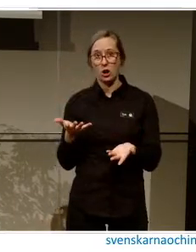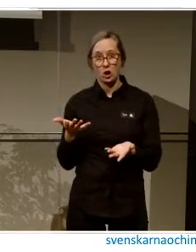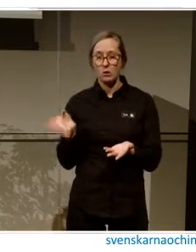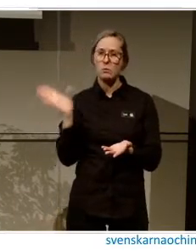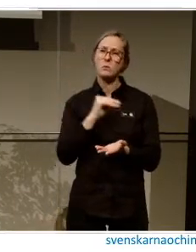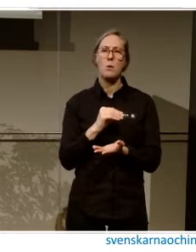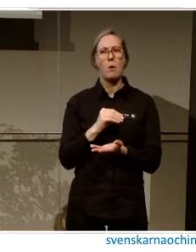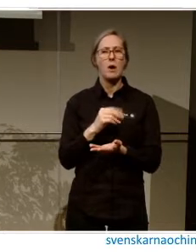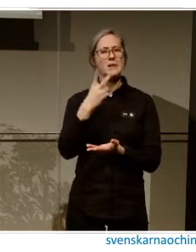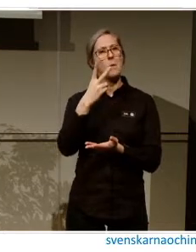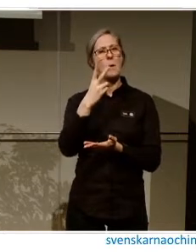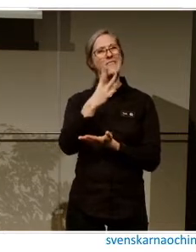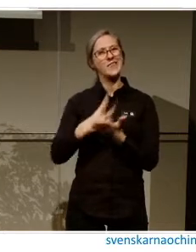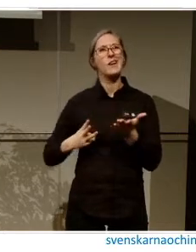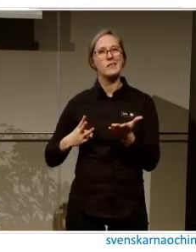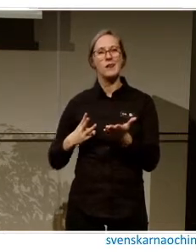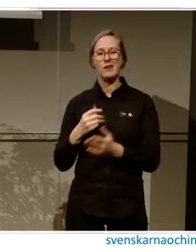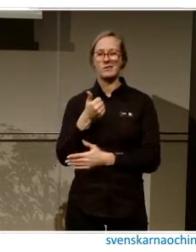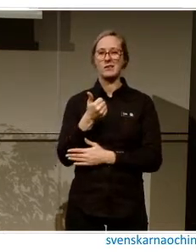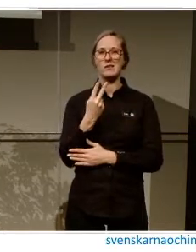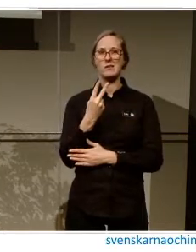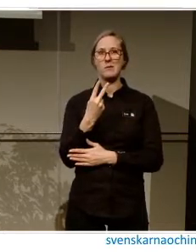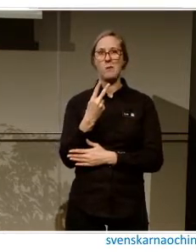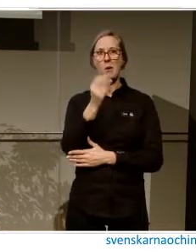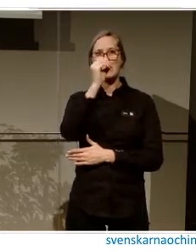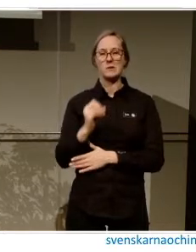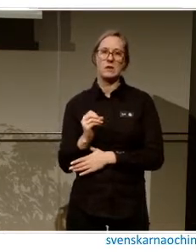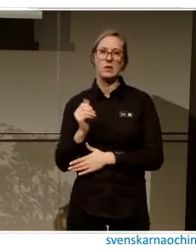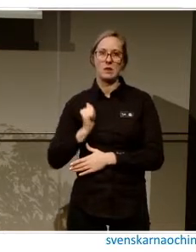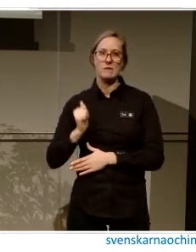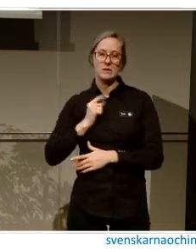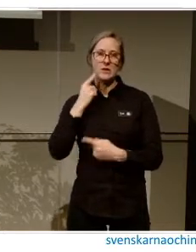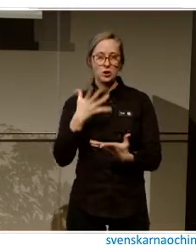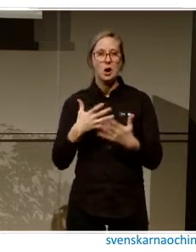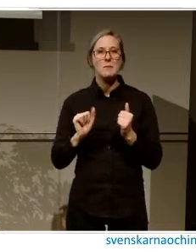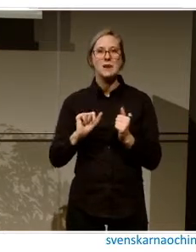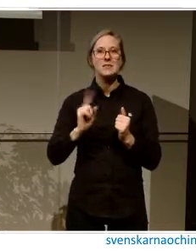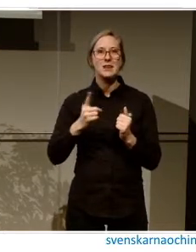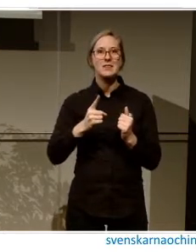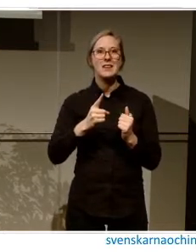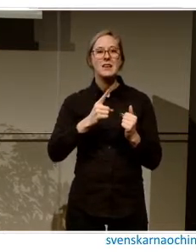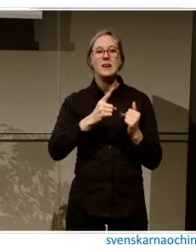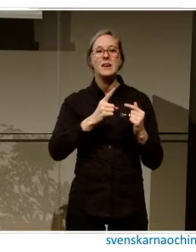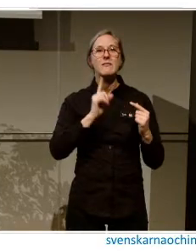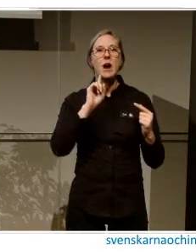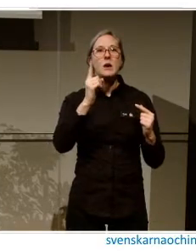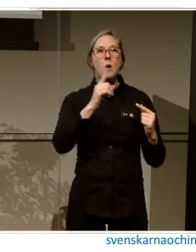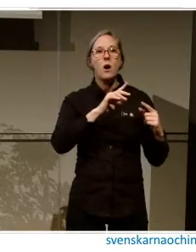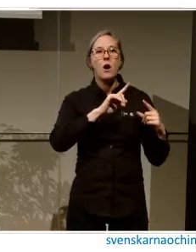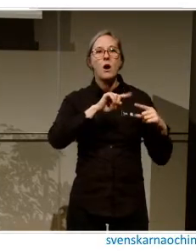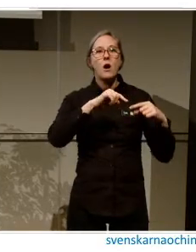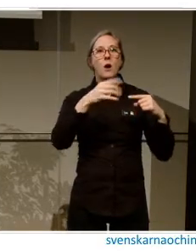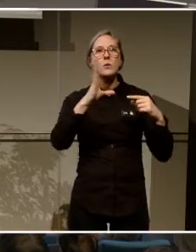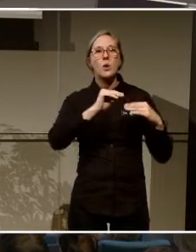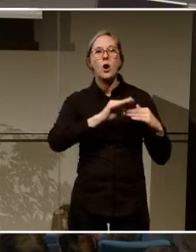ungefär 2/3, 62%. Medan för varje år, sen är det här att varje år så har det